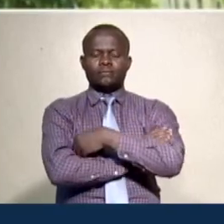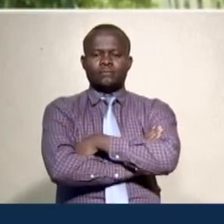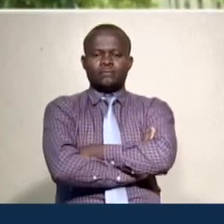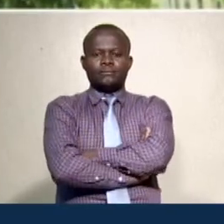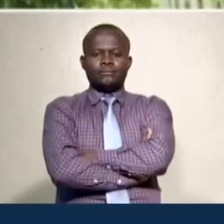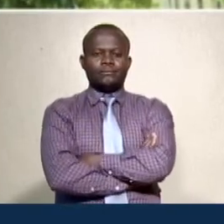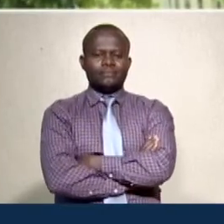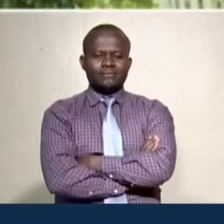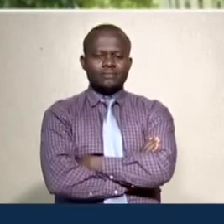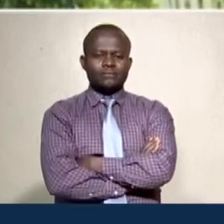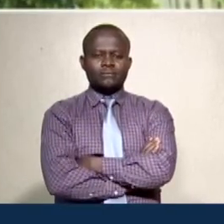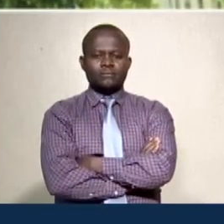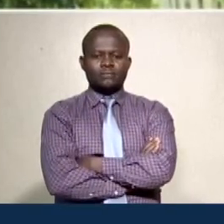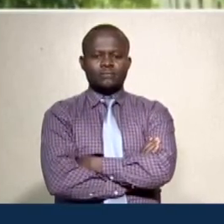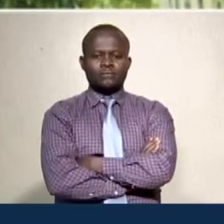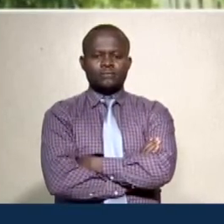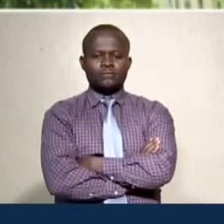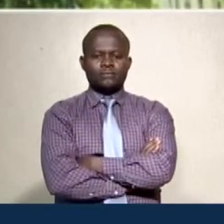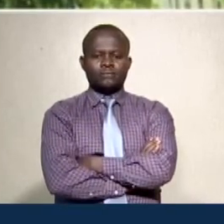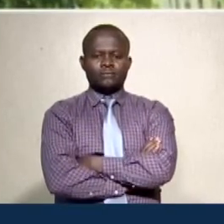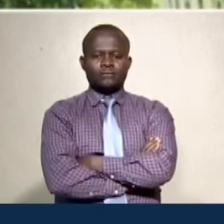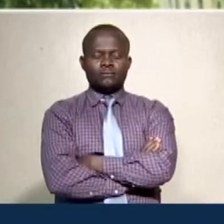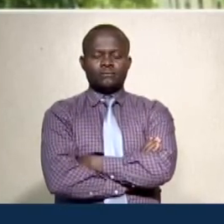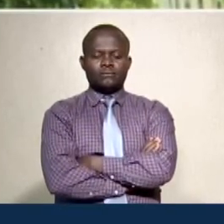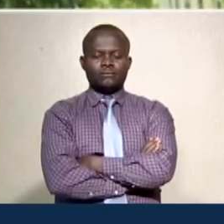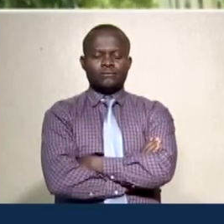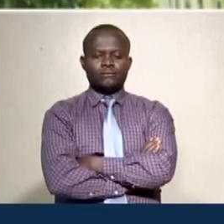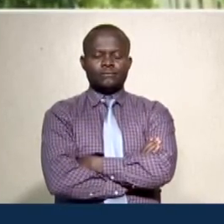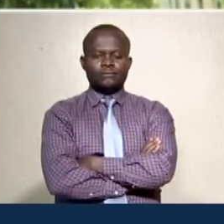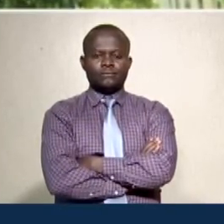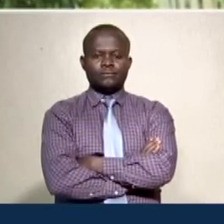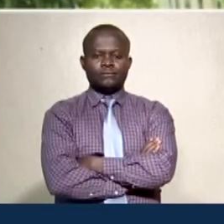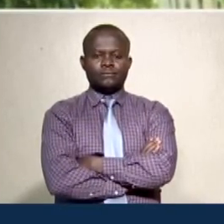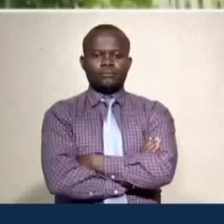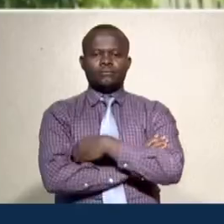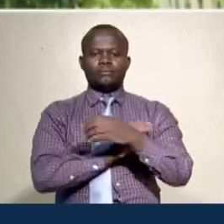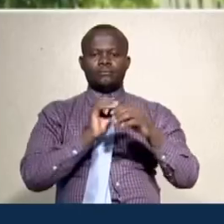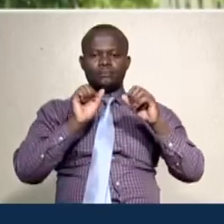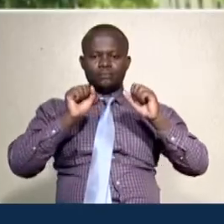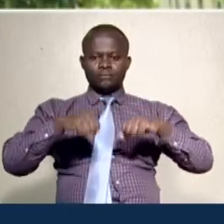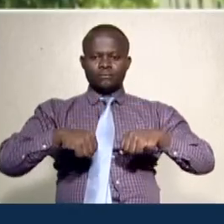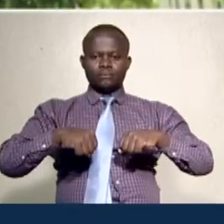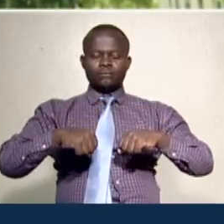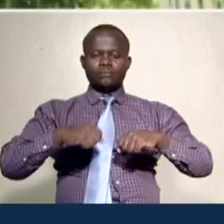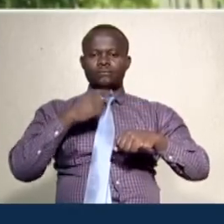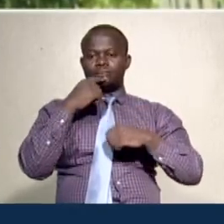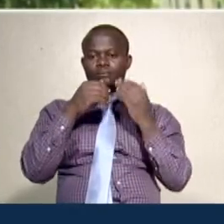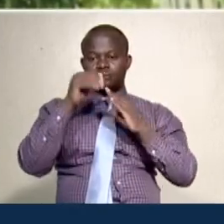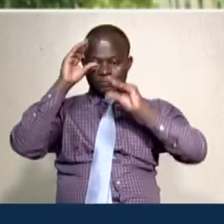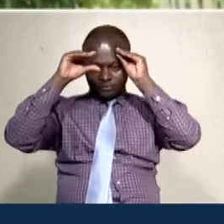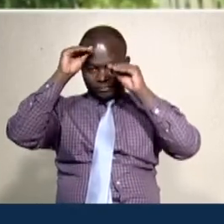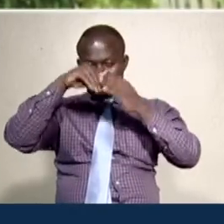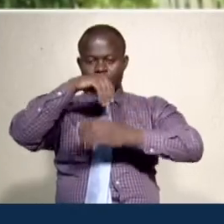an honor and privilege to serve. Ashobora kwiga